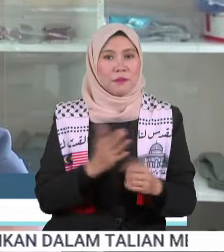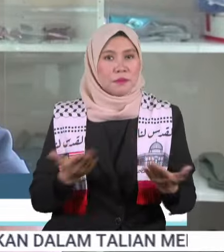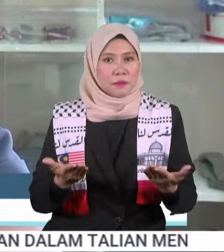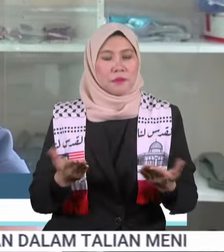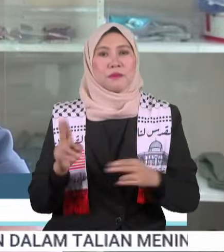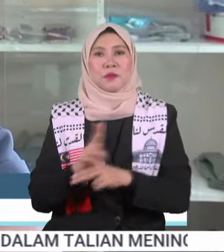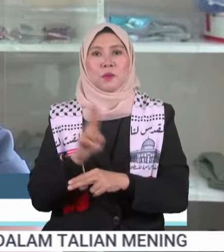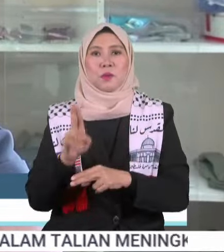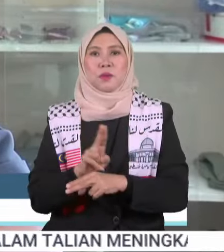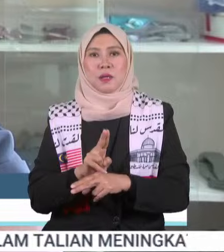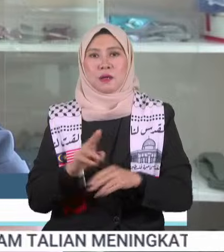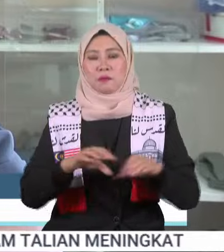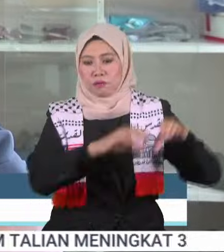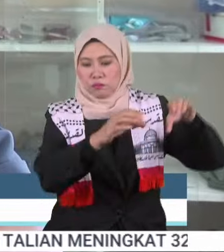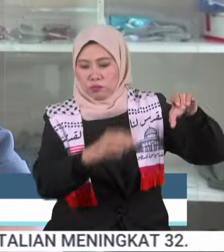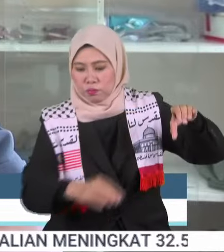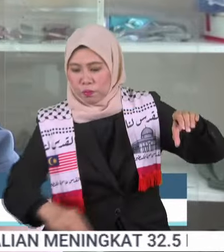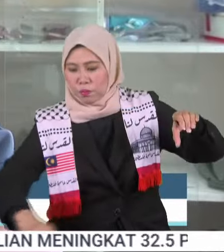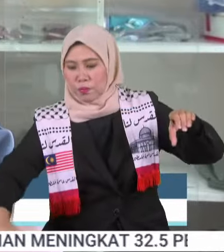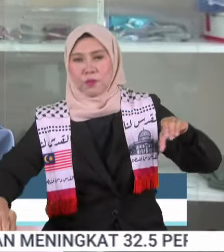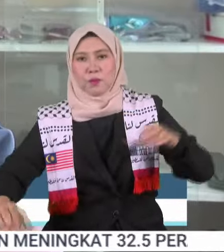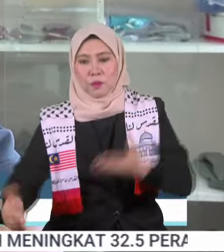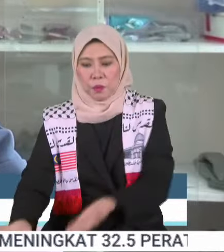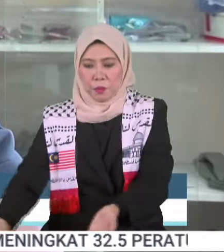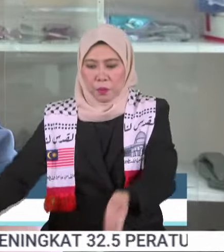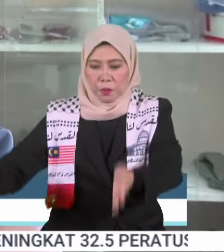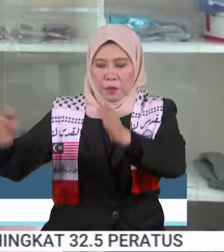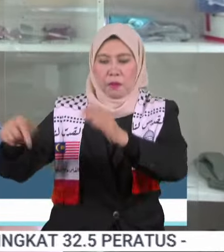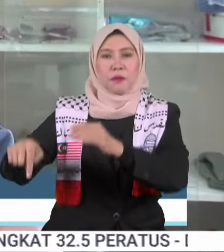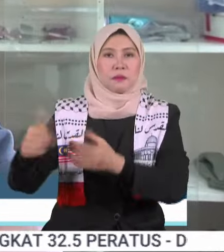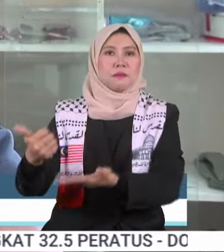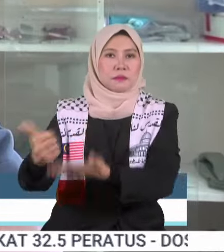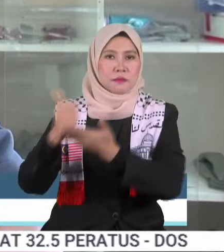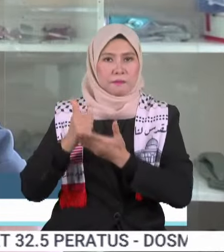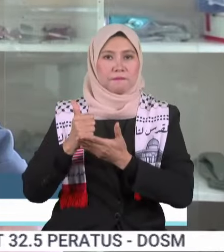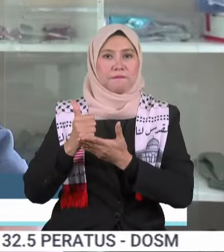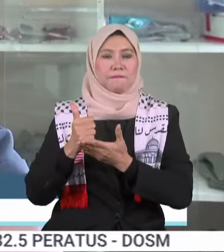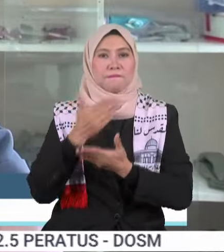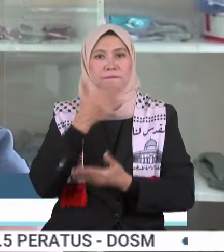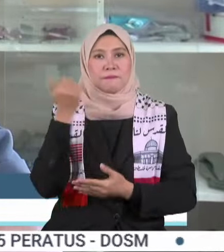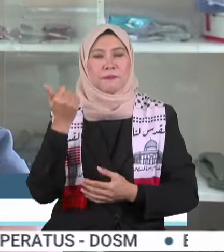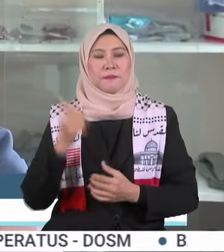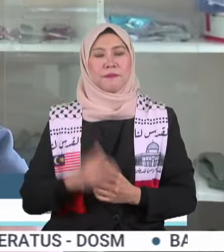maknanya penggunaan dari segi tube well dan juga dam tu dia banyak membantulah dari segi